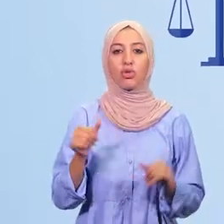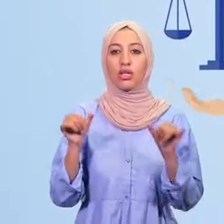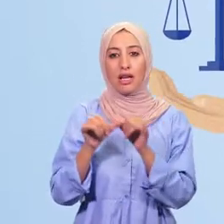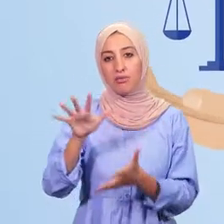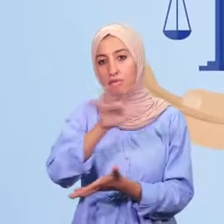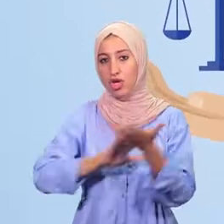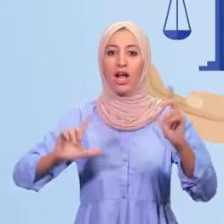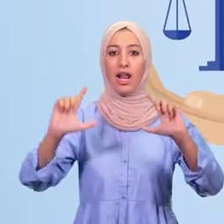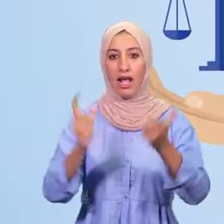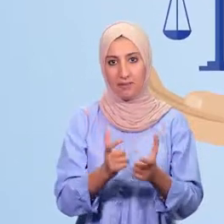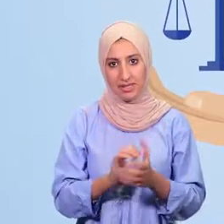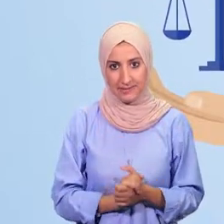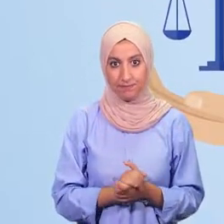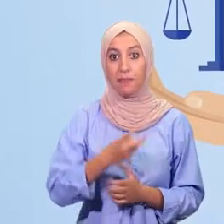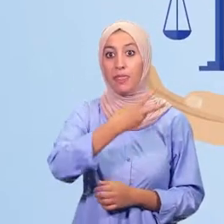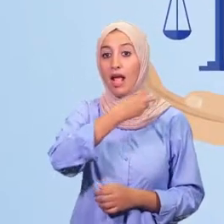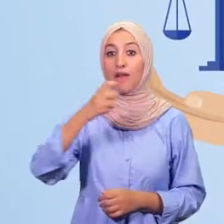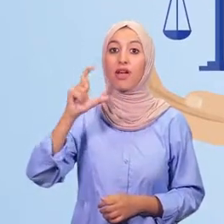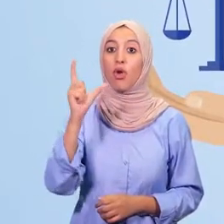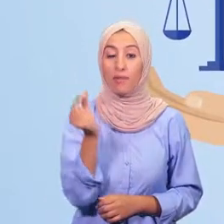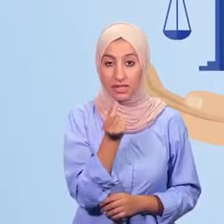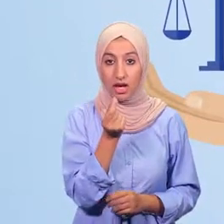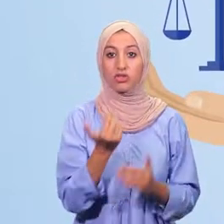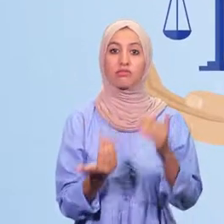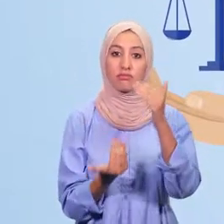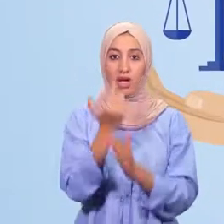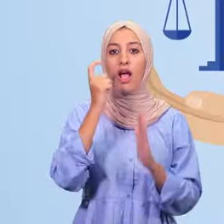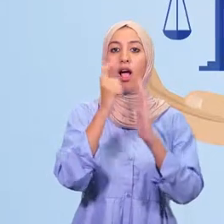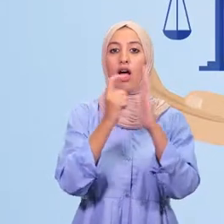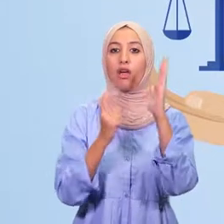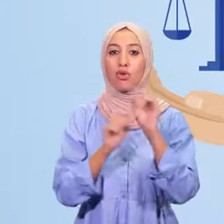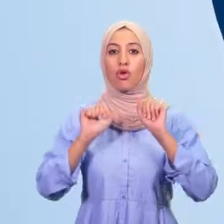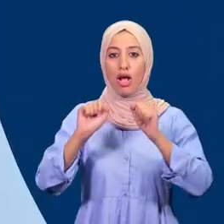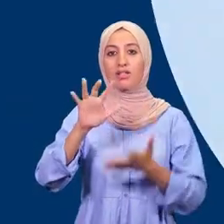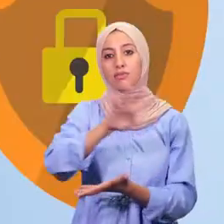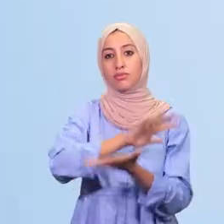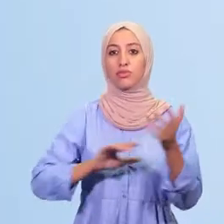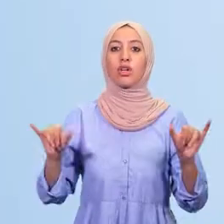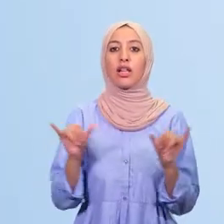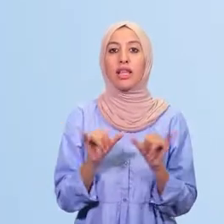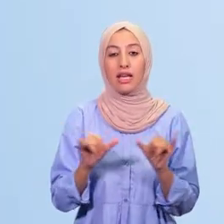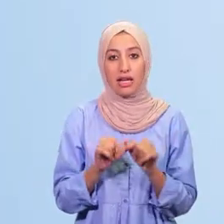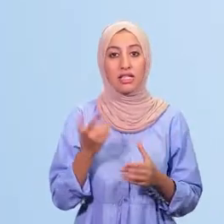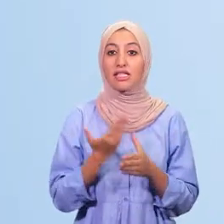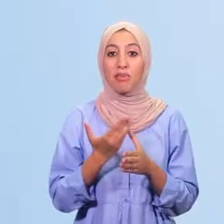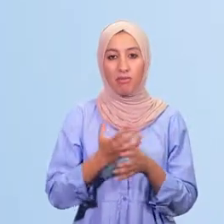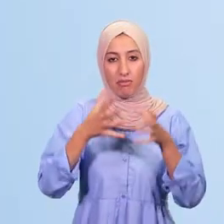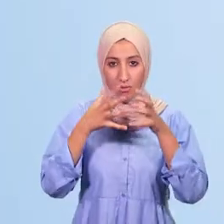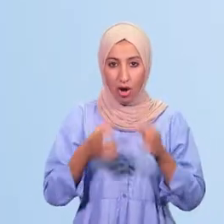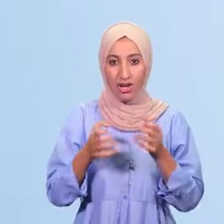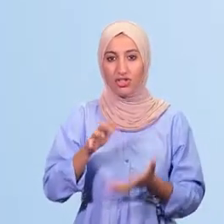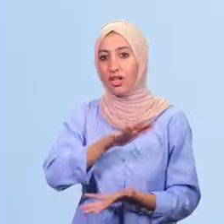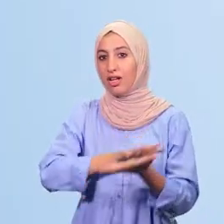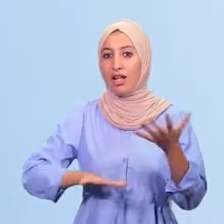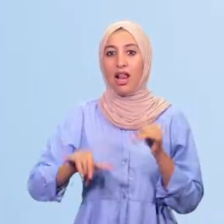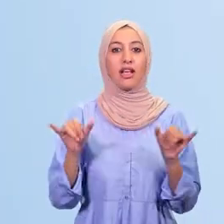نفسه صدر قانون الجرائم الإلكترونية رقم 27 لعام 2015 لمعالجة القضايا الإلكترونية